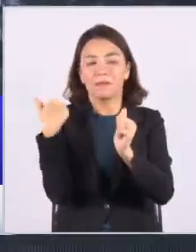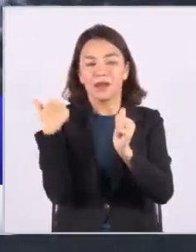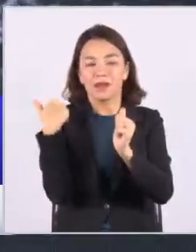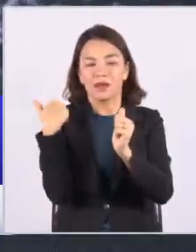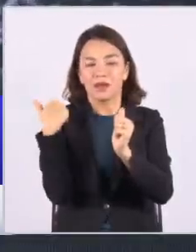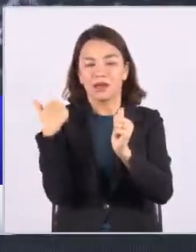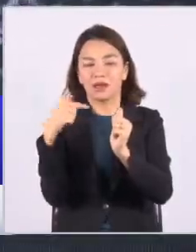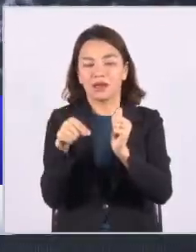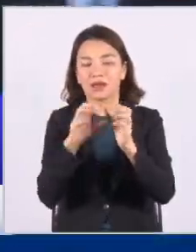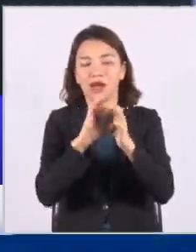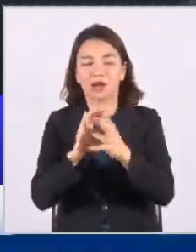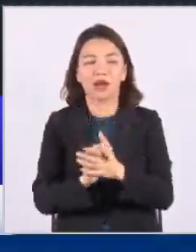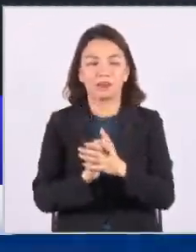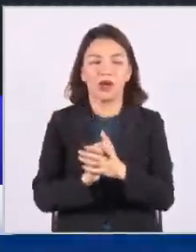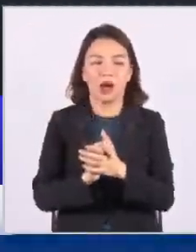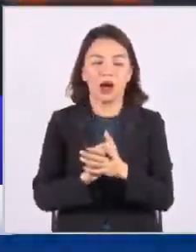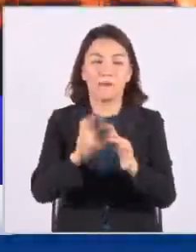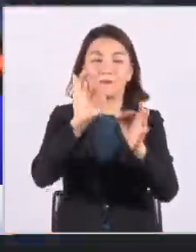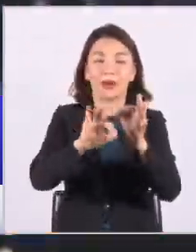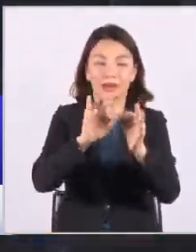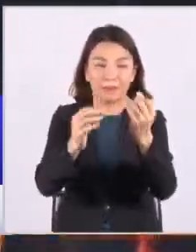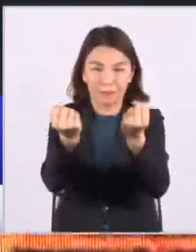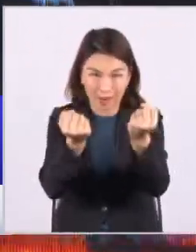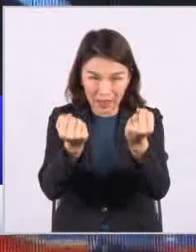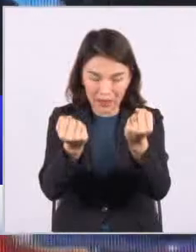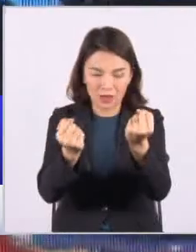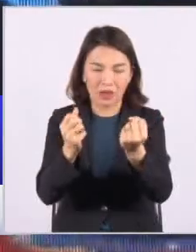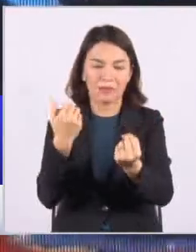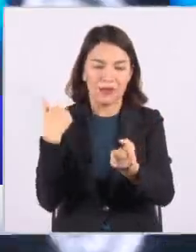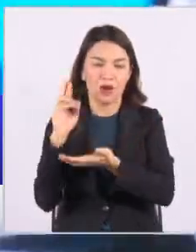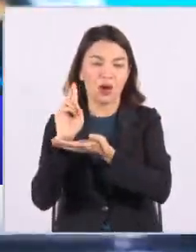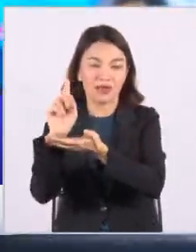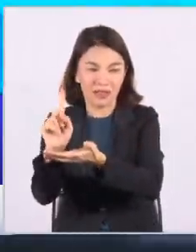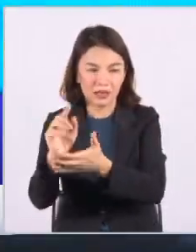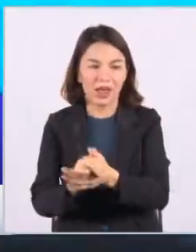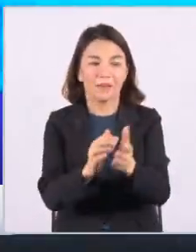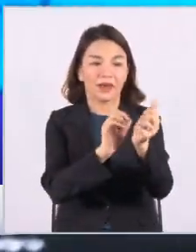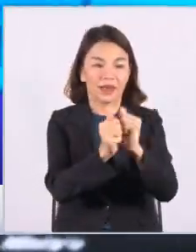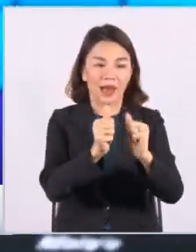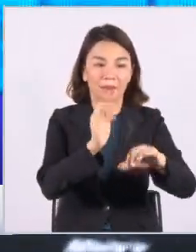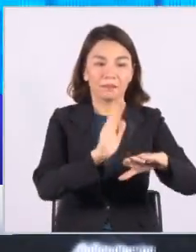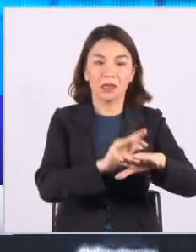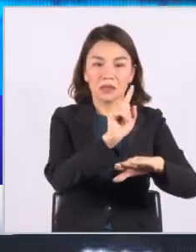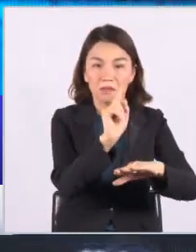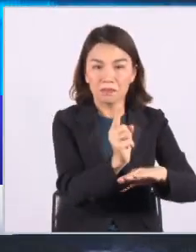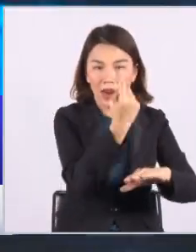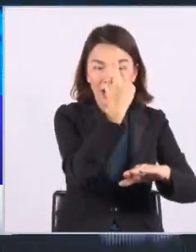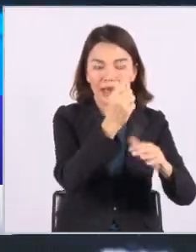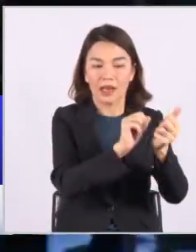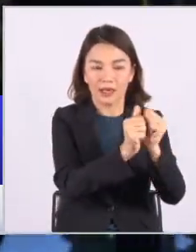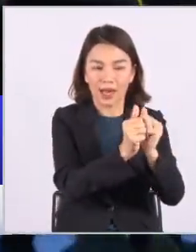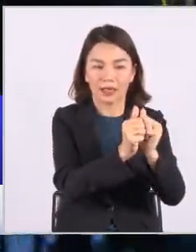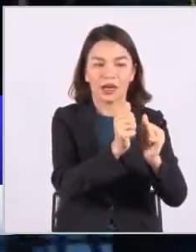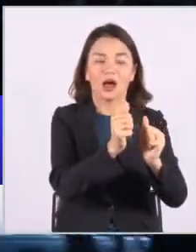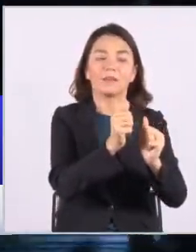Super Eco 7รางวัลประเทศทีมเนี่ยรวมเป็น12รางวัลแล้วก็รางวัลนักแข่งดาวรุ่งยอดเยี่ยม Racing Star 2022